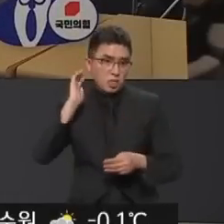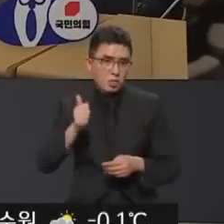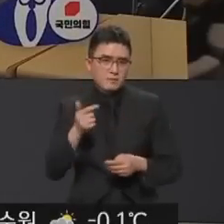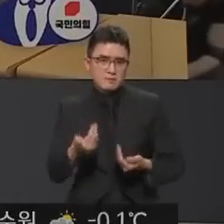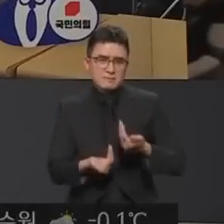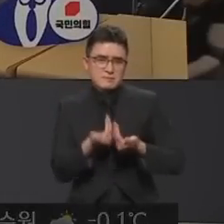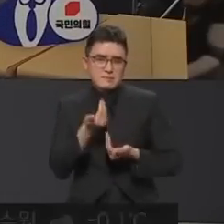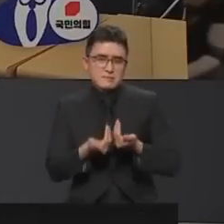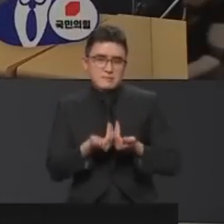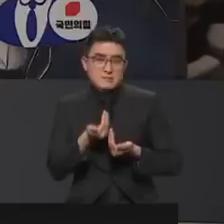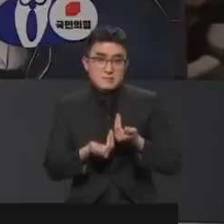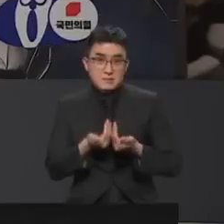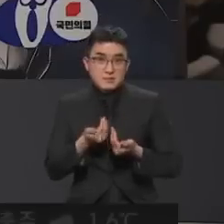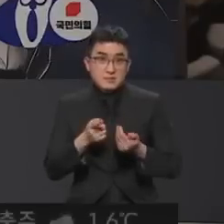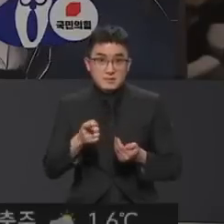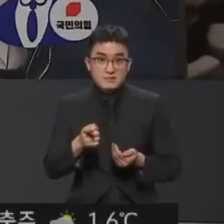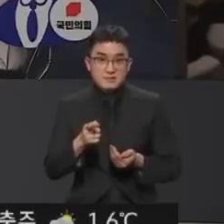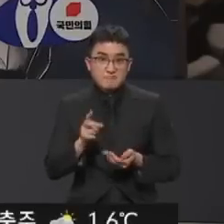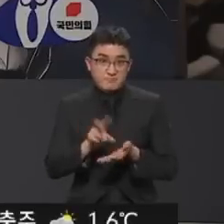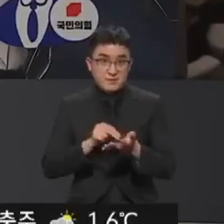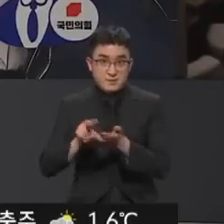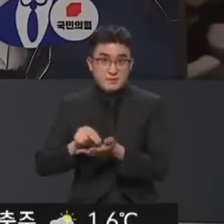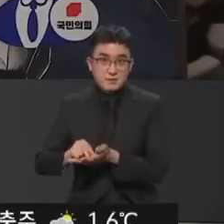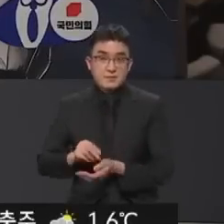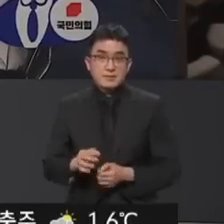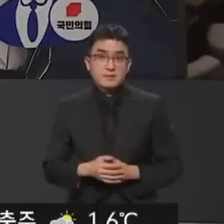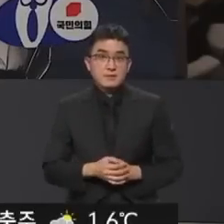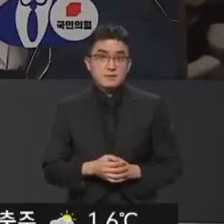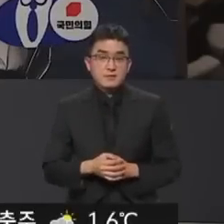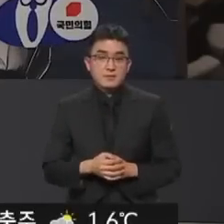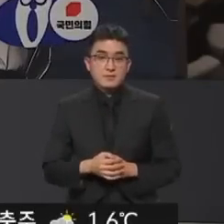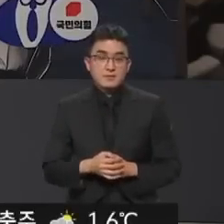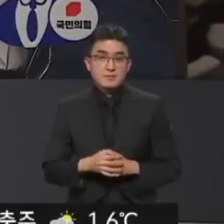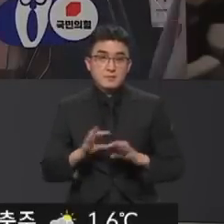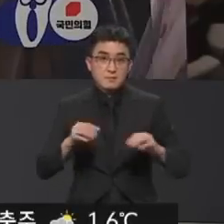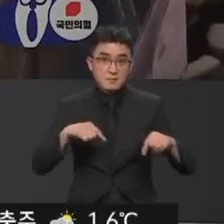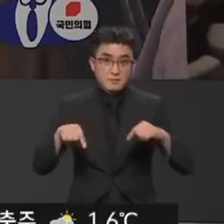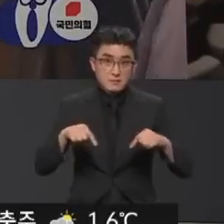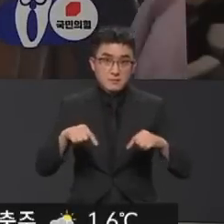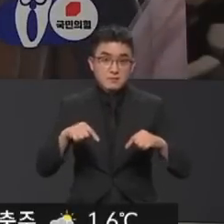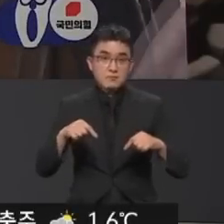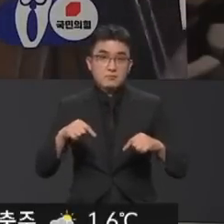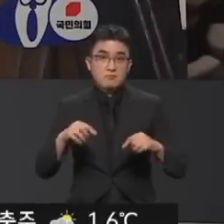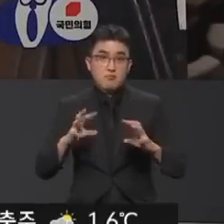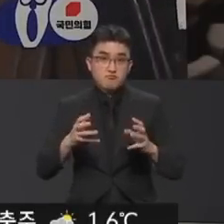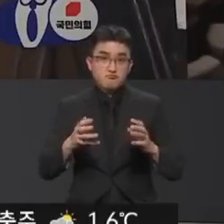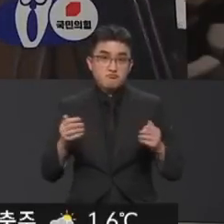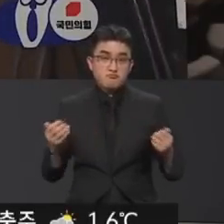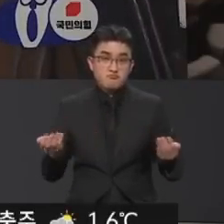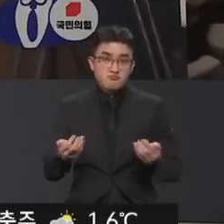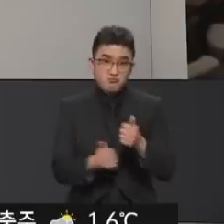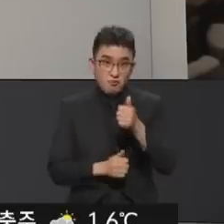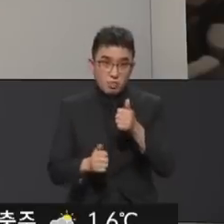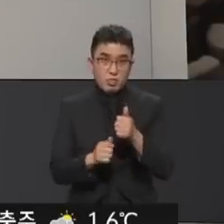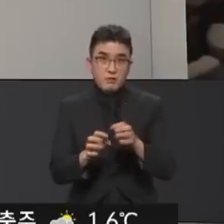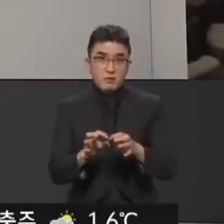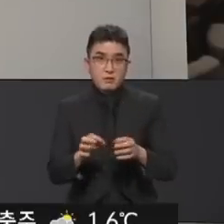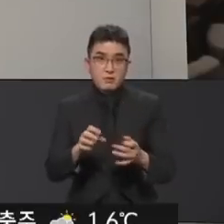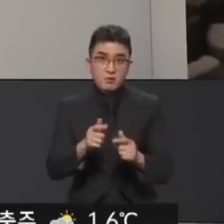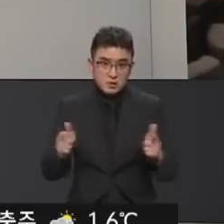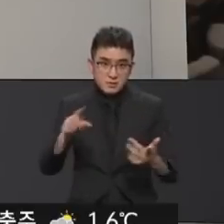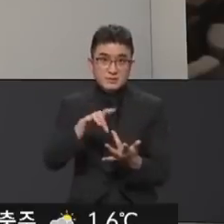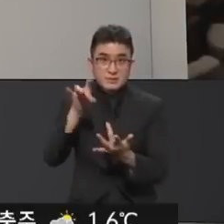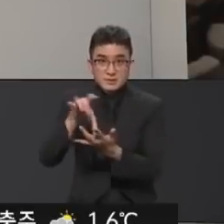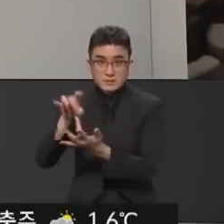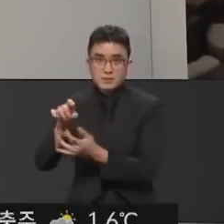들었는데요. 인수위원장 당시에 내각 구성을 놓고 잡음이 나왔던 지난해 4월 얘기입니다. 안 의원의 측근인